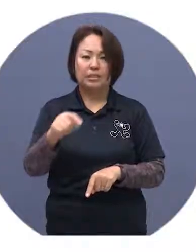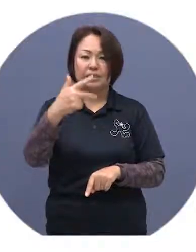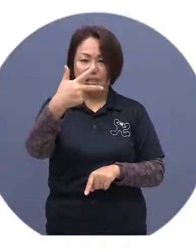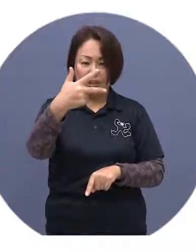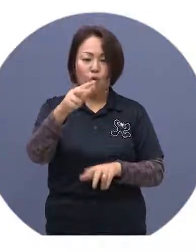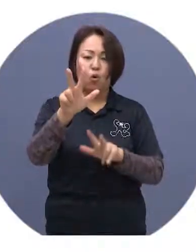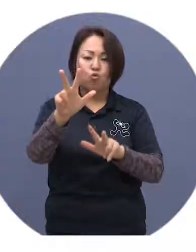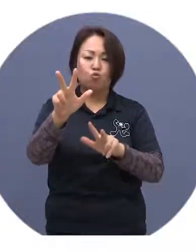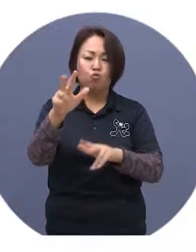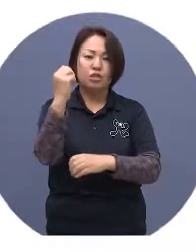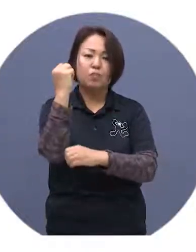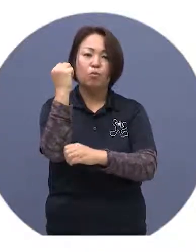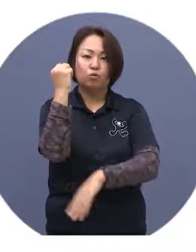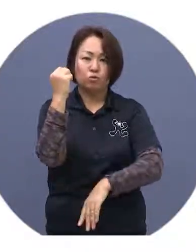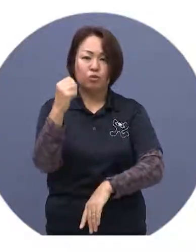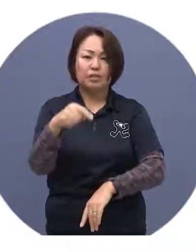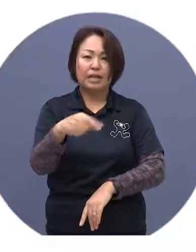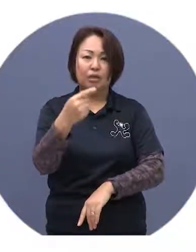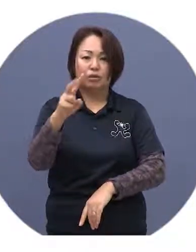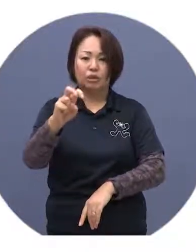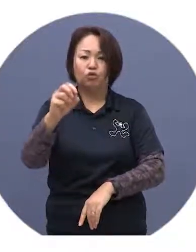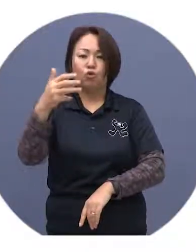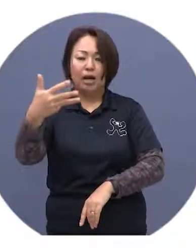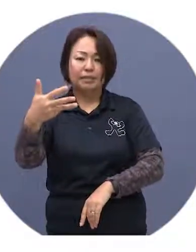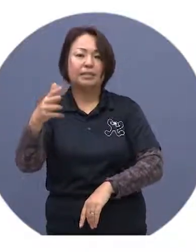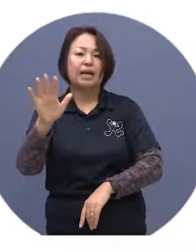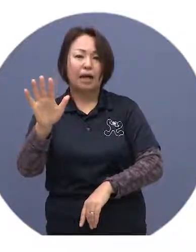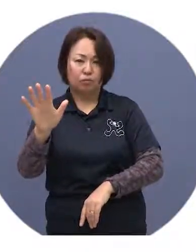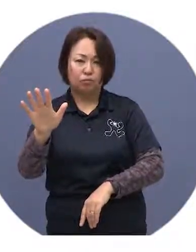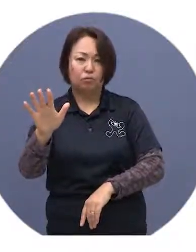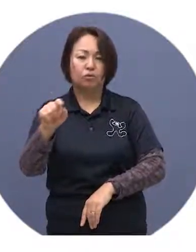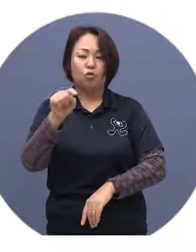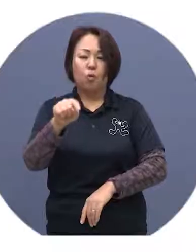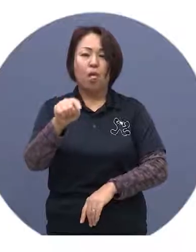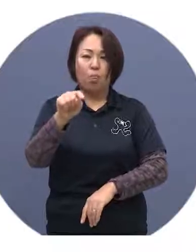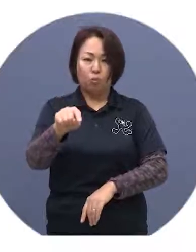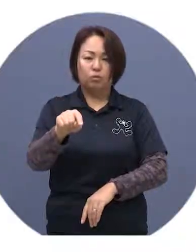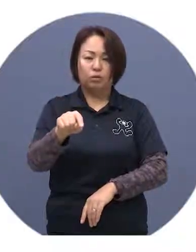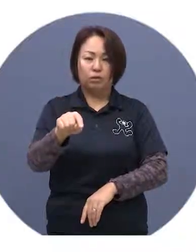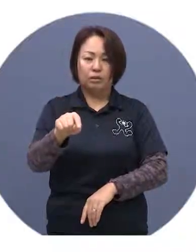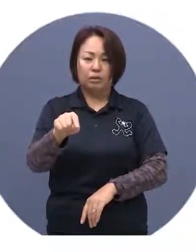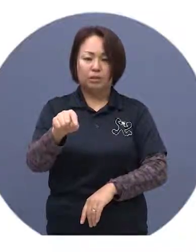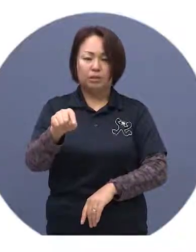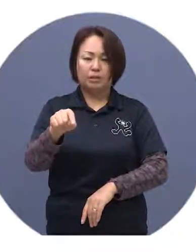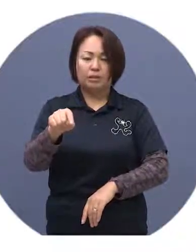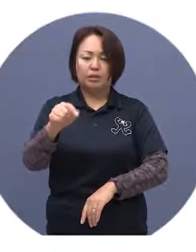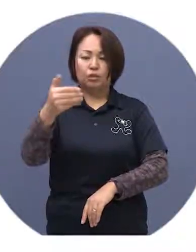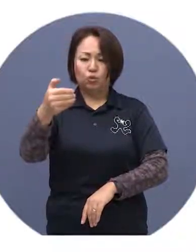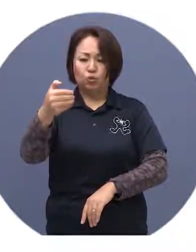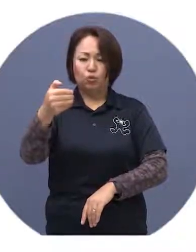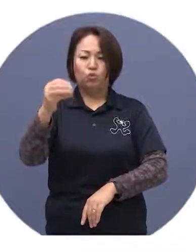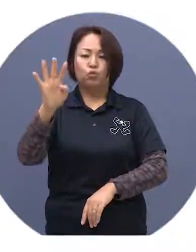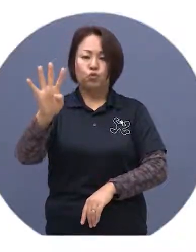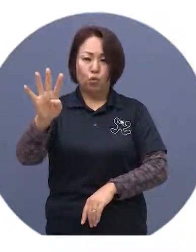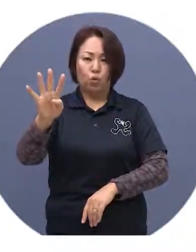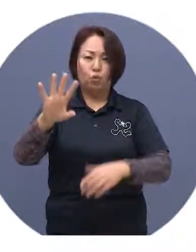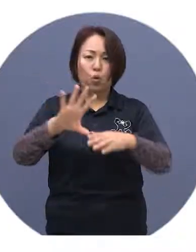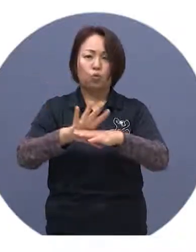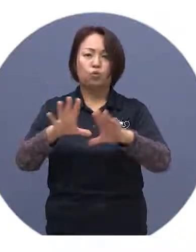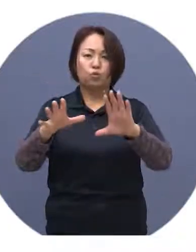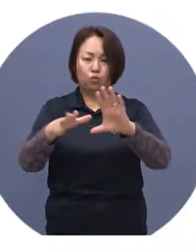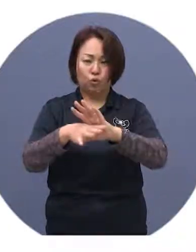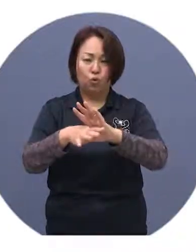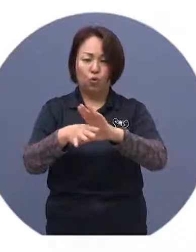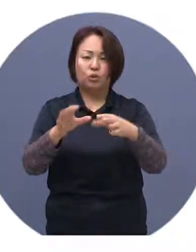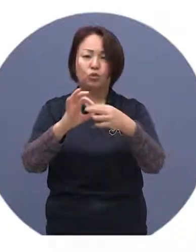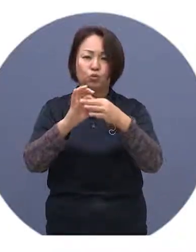基づく文書は128ございますこの128のうち94文書について1月1日から